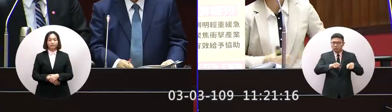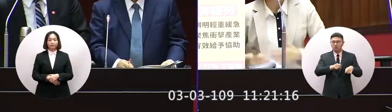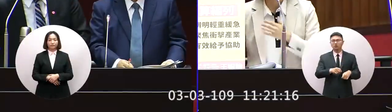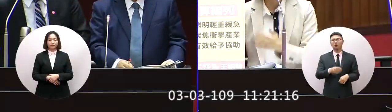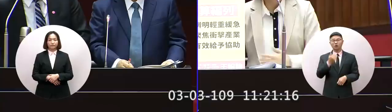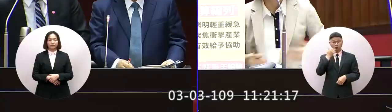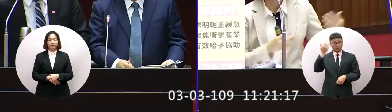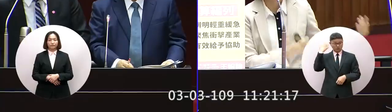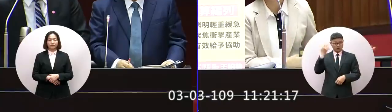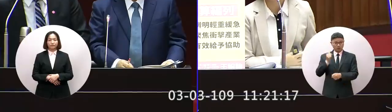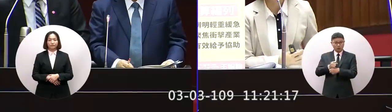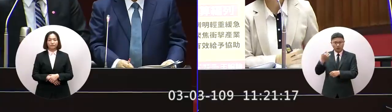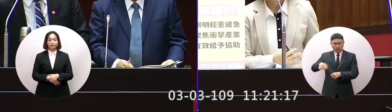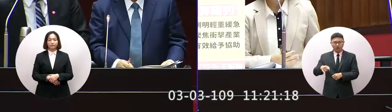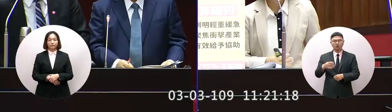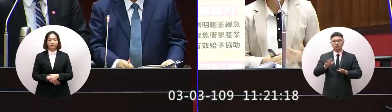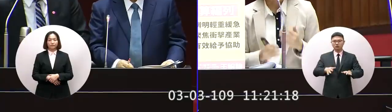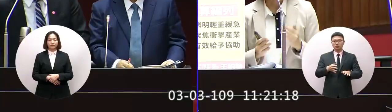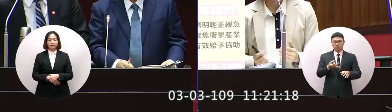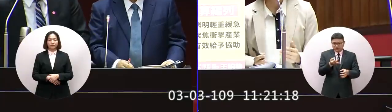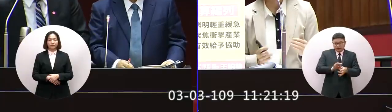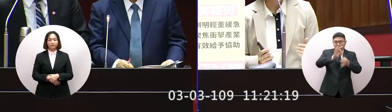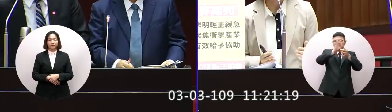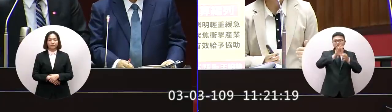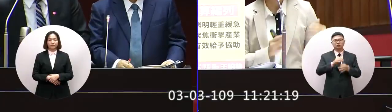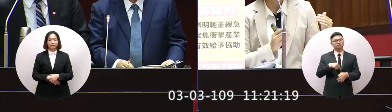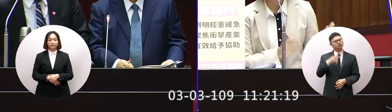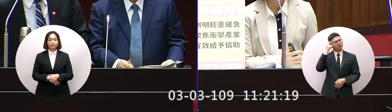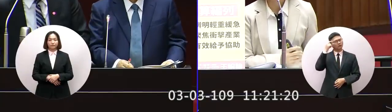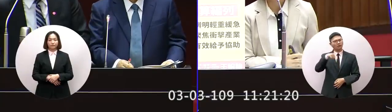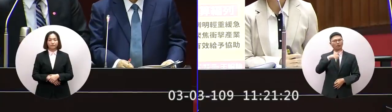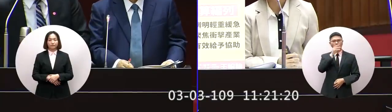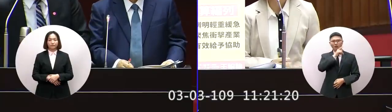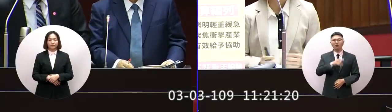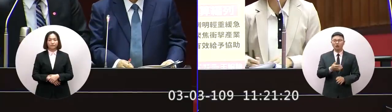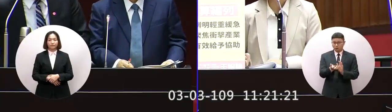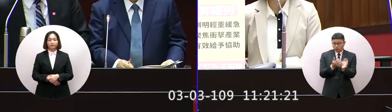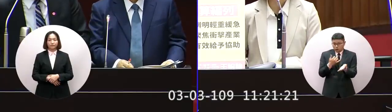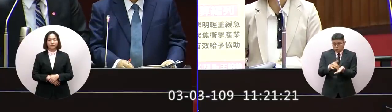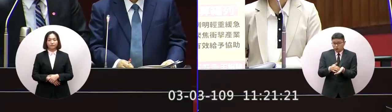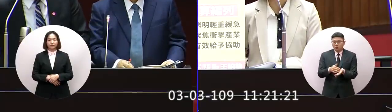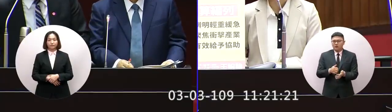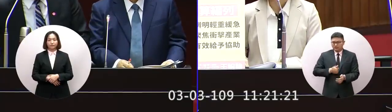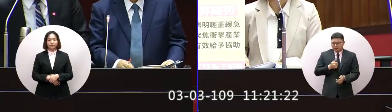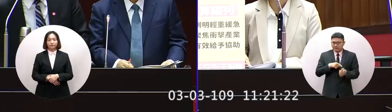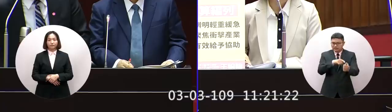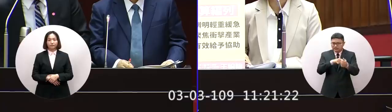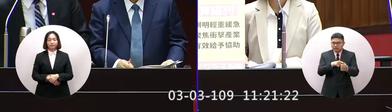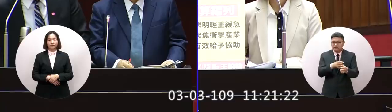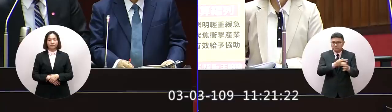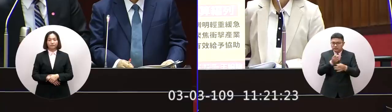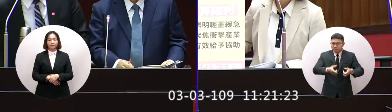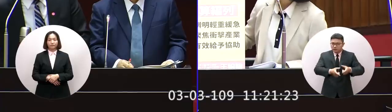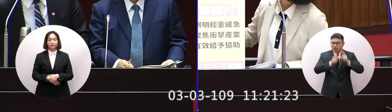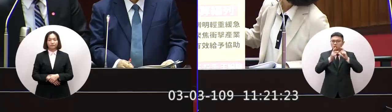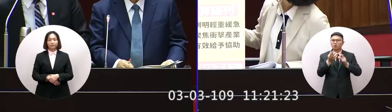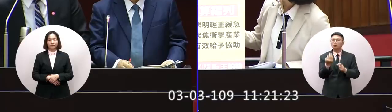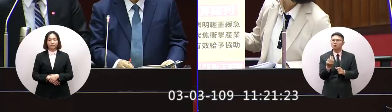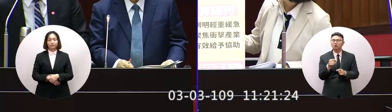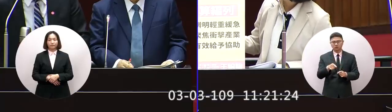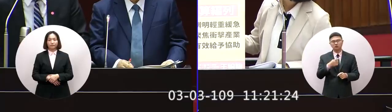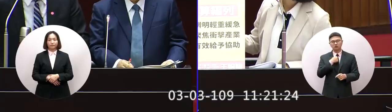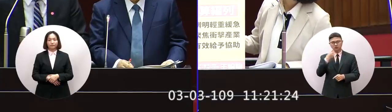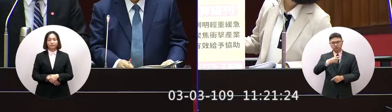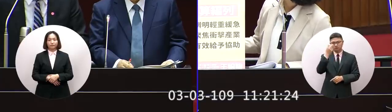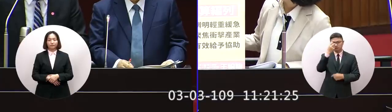行率不高，所以这次编更多的预算来执行。我觉得我们还是得要想想看，我们编的这些预算能够提到的振兴的效果是有多少。所以我觉得针对